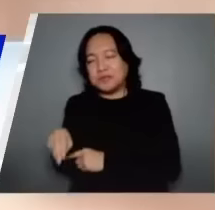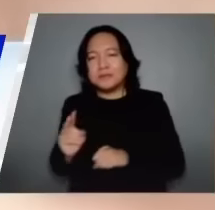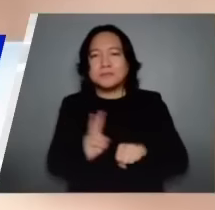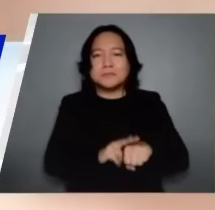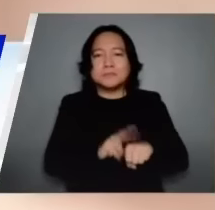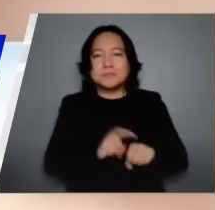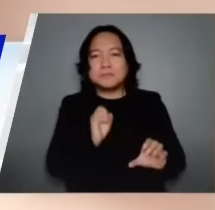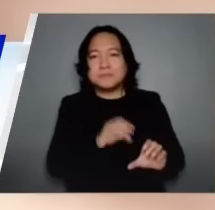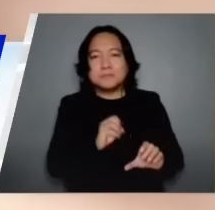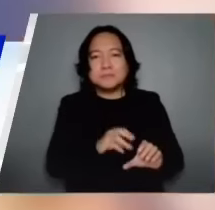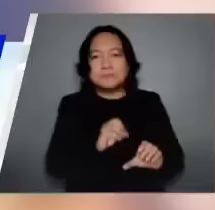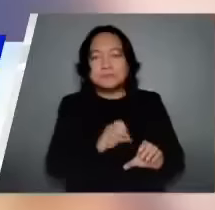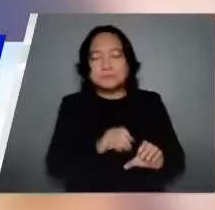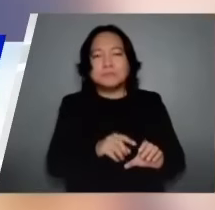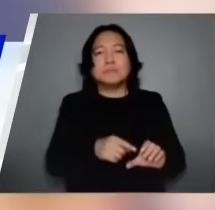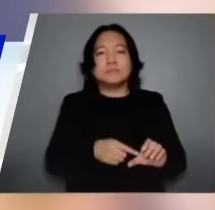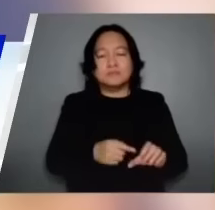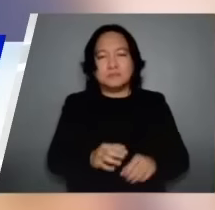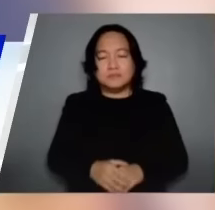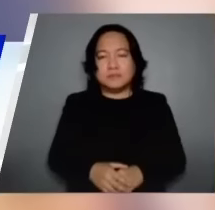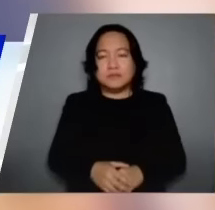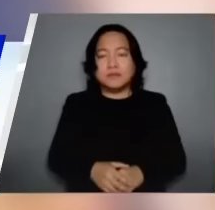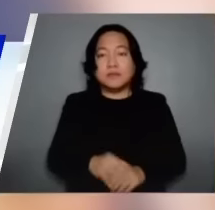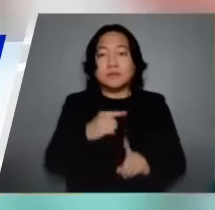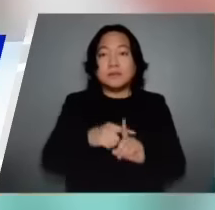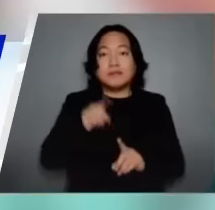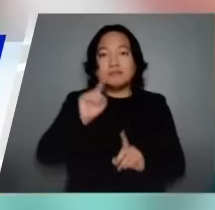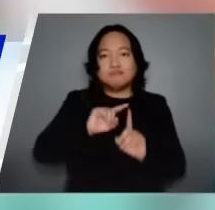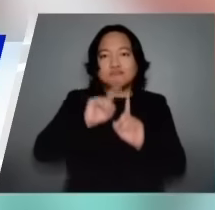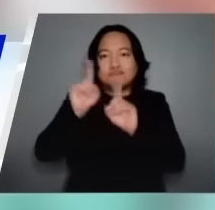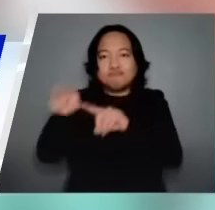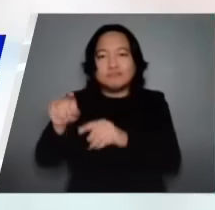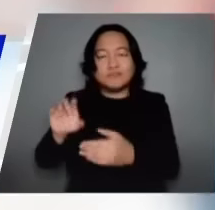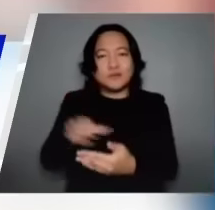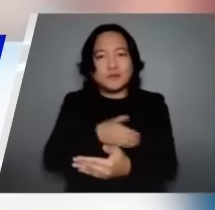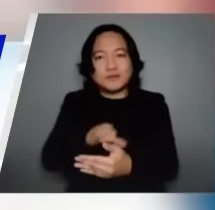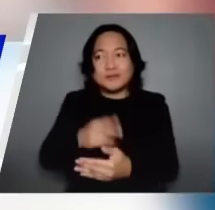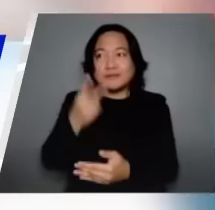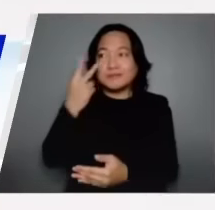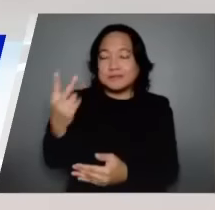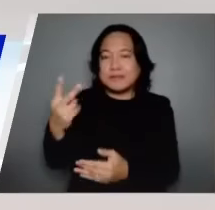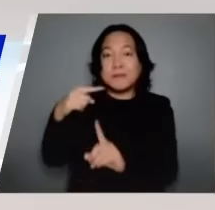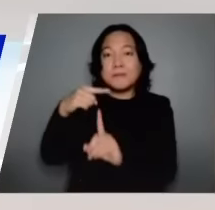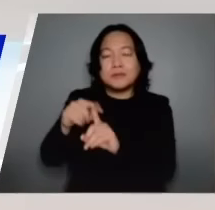sila before and after the concert sa tourist spots sa Singapore at Malaysia.